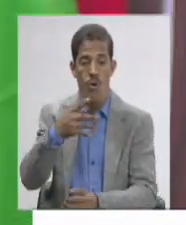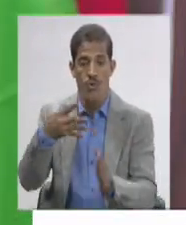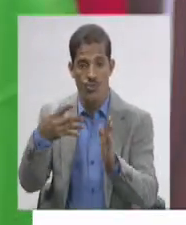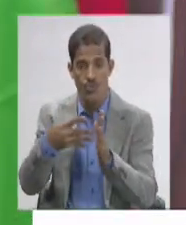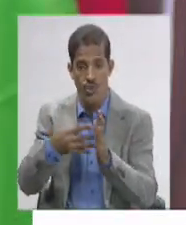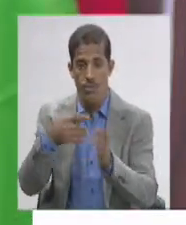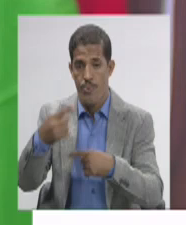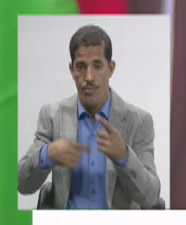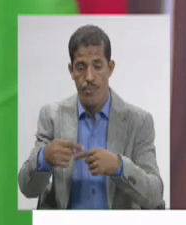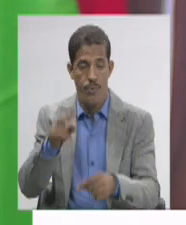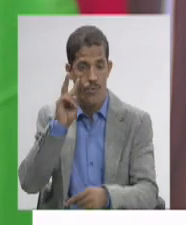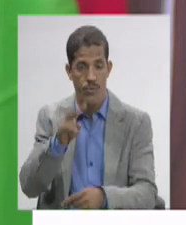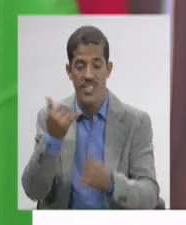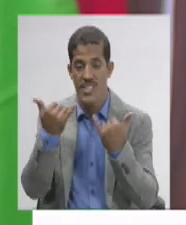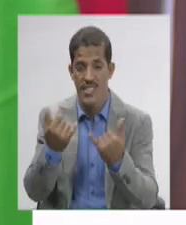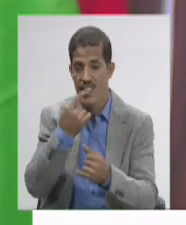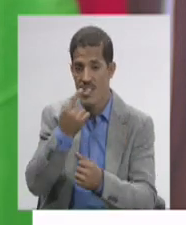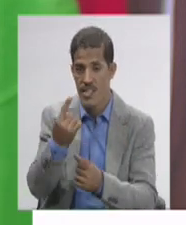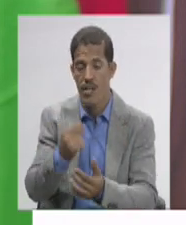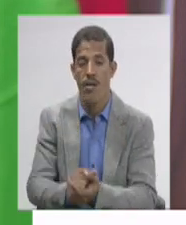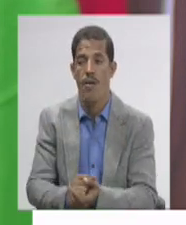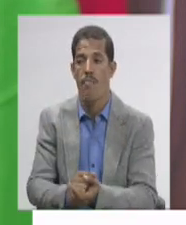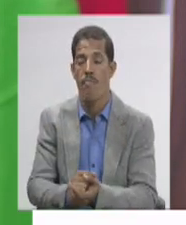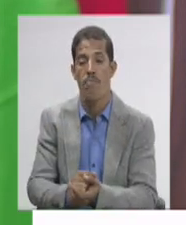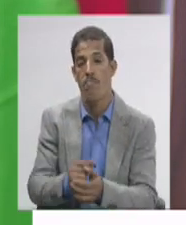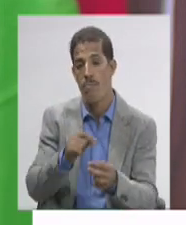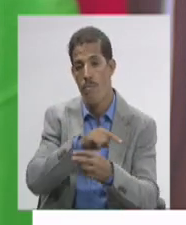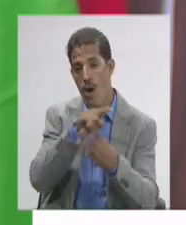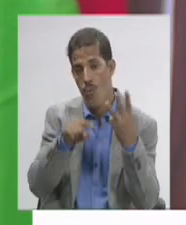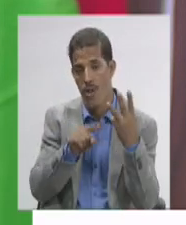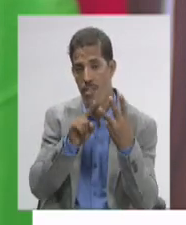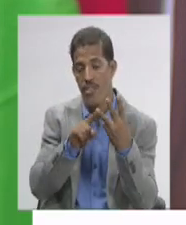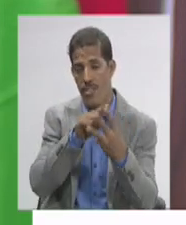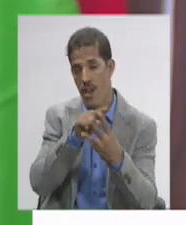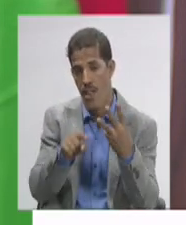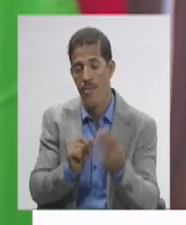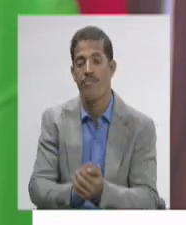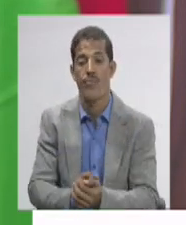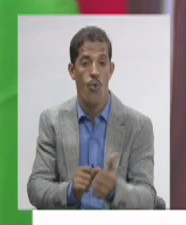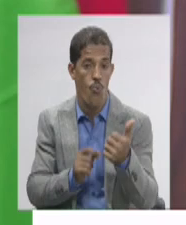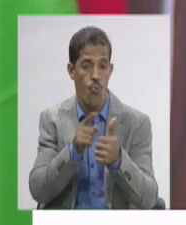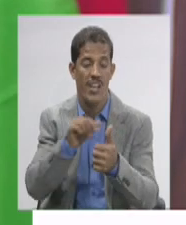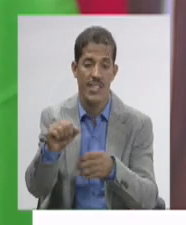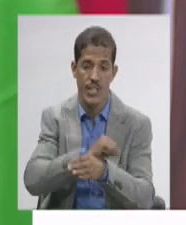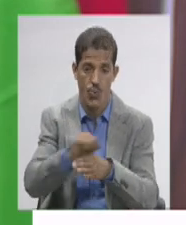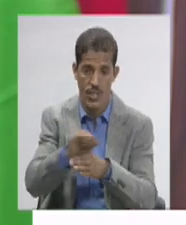تمفصل هذه السنه الى محاور ثلاث التكوين